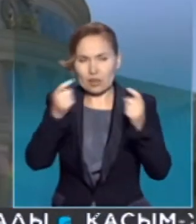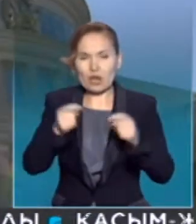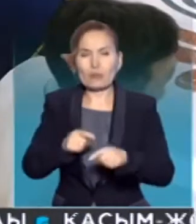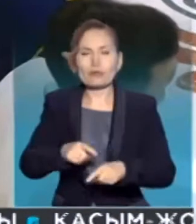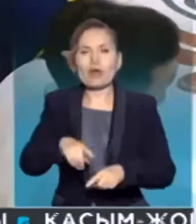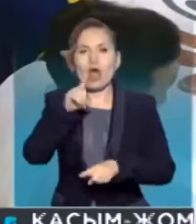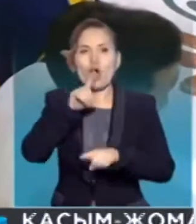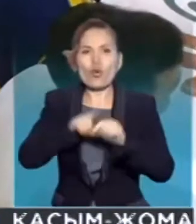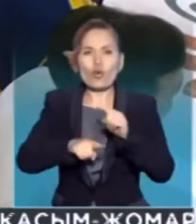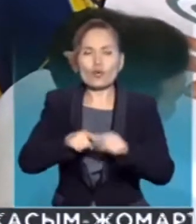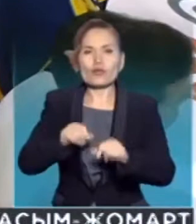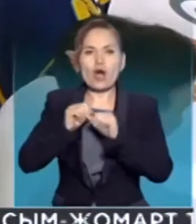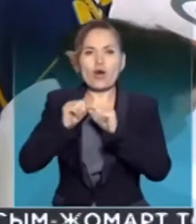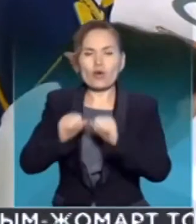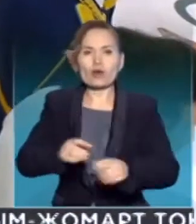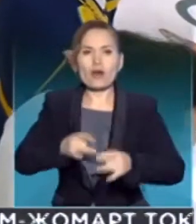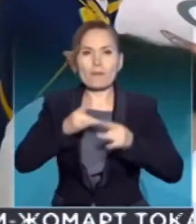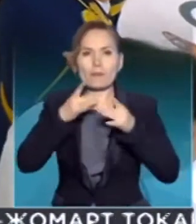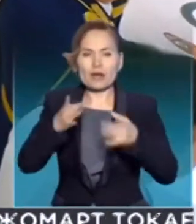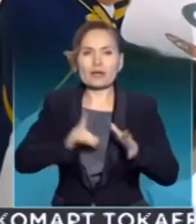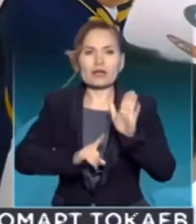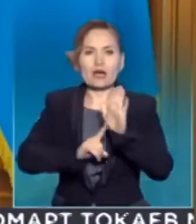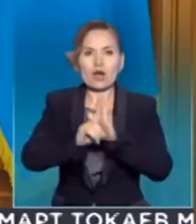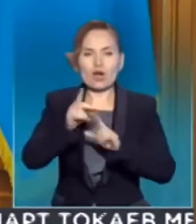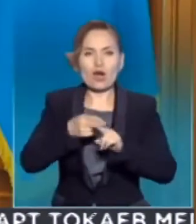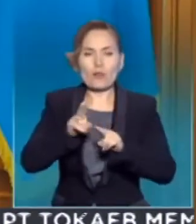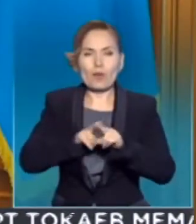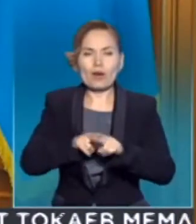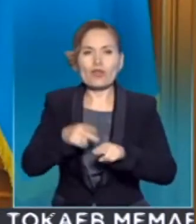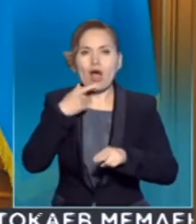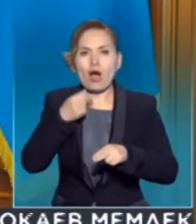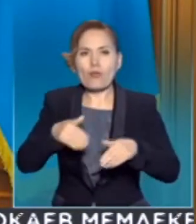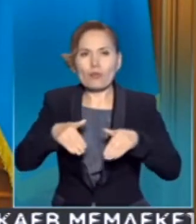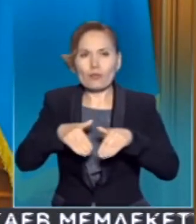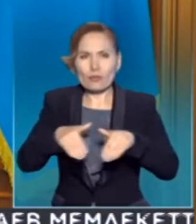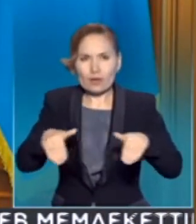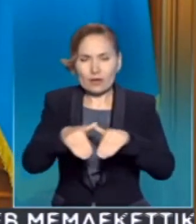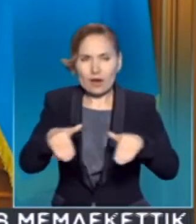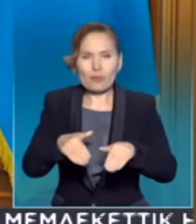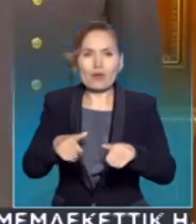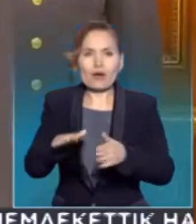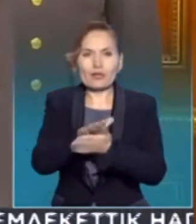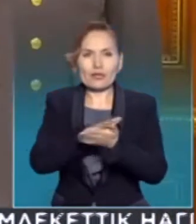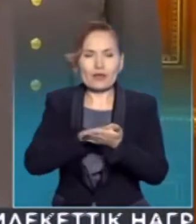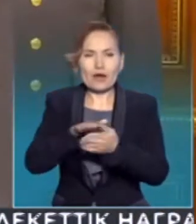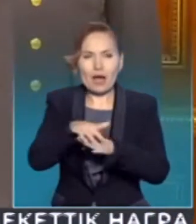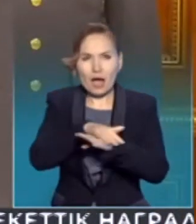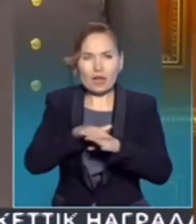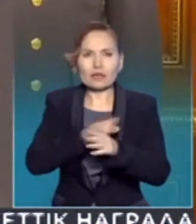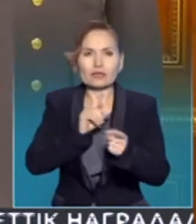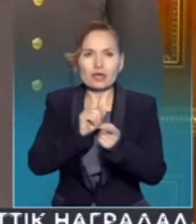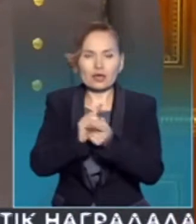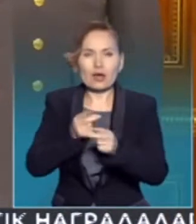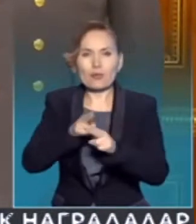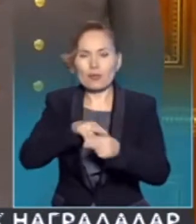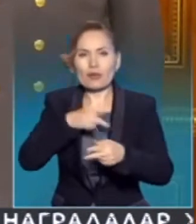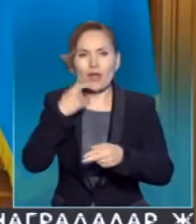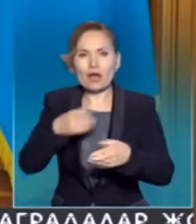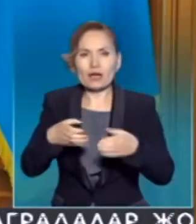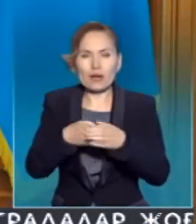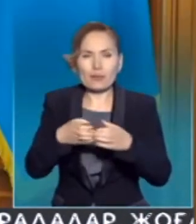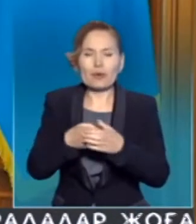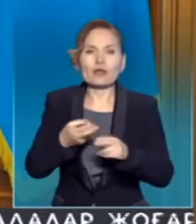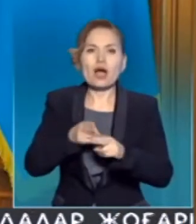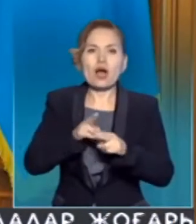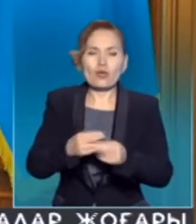мерекесін Ақордада атап өту игі дәстүр. Бірақ бұл жолғы жиынның жөні бөлек. Президент ерекше қызметімен көзге түскен әскерилерді ғана емес, 2-ші